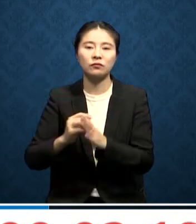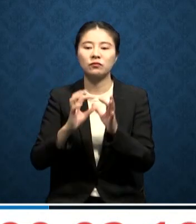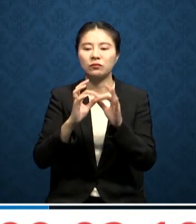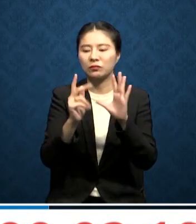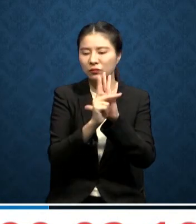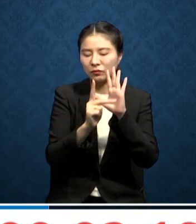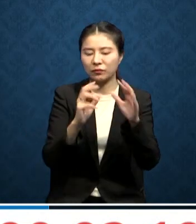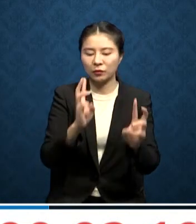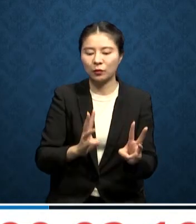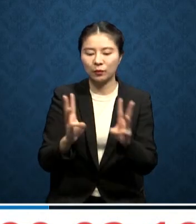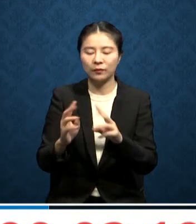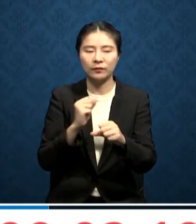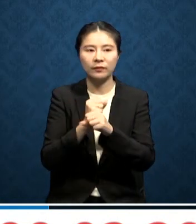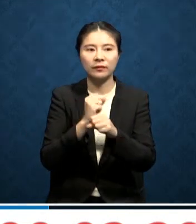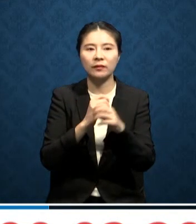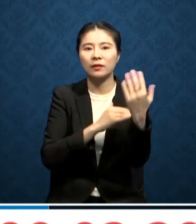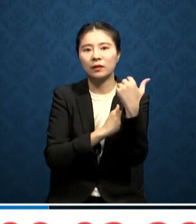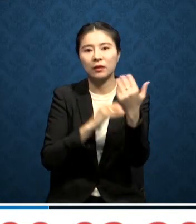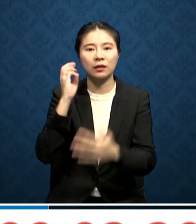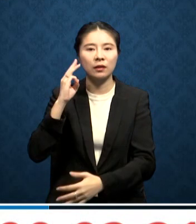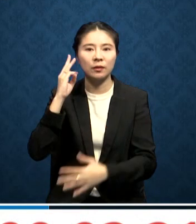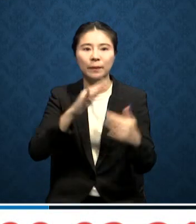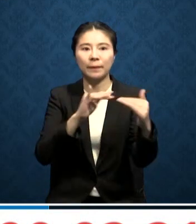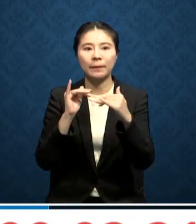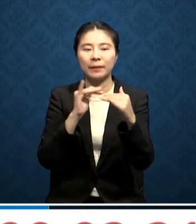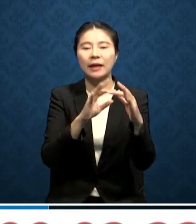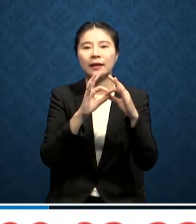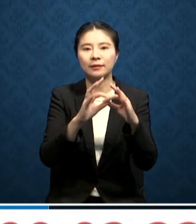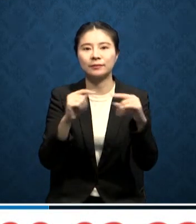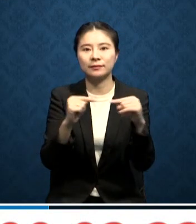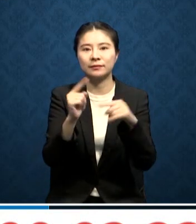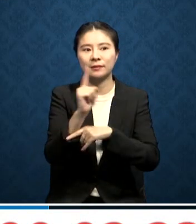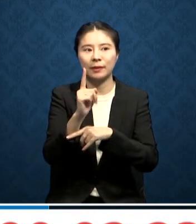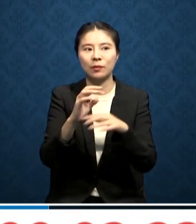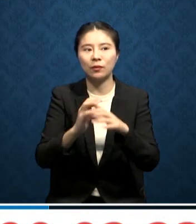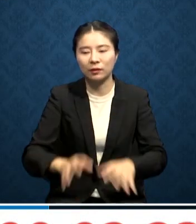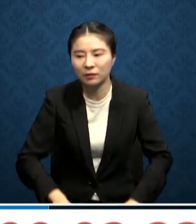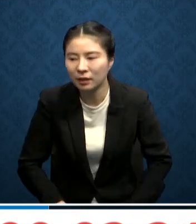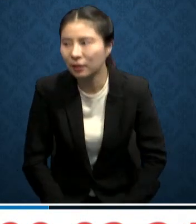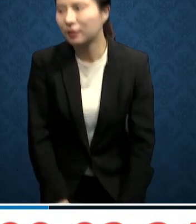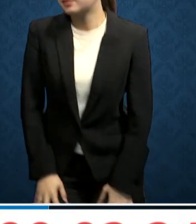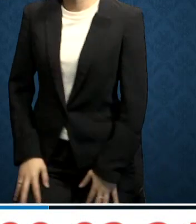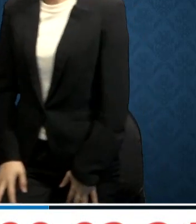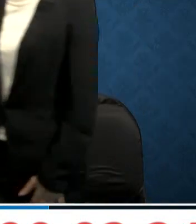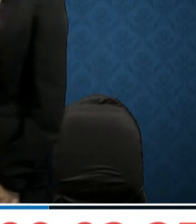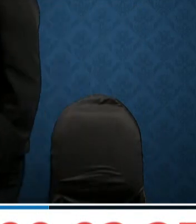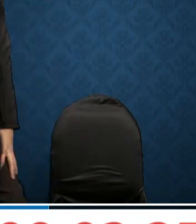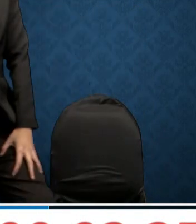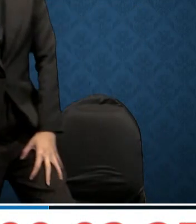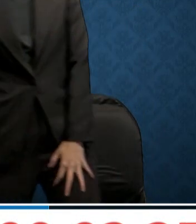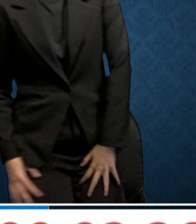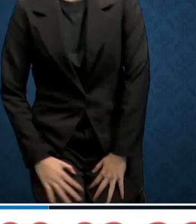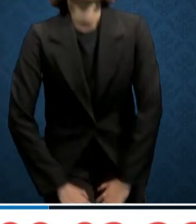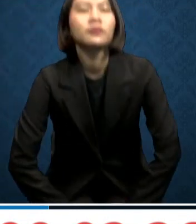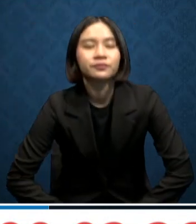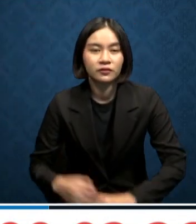เกียวองกัคทธการณัใเสงคทธกณโทรธัร์ และคทธการณโรครอเกน คาทิการณโทธั